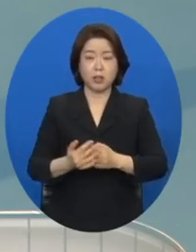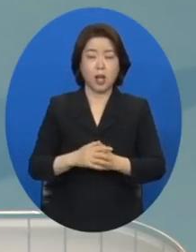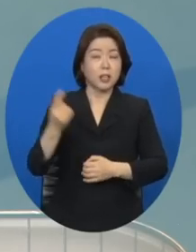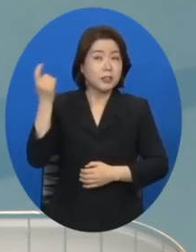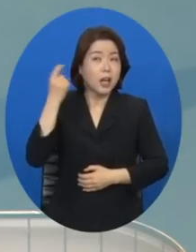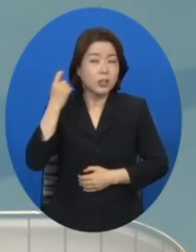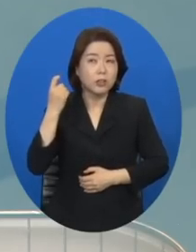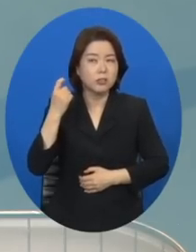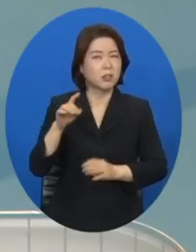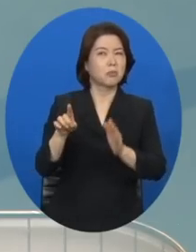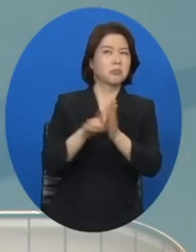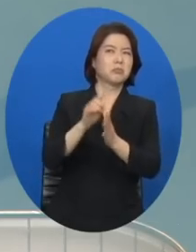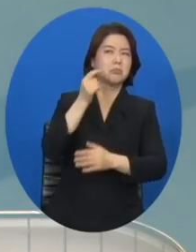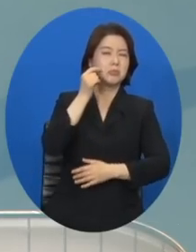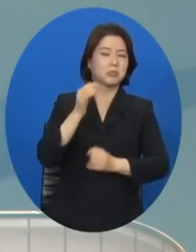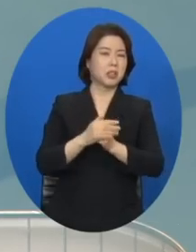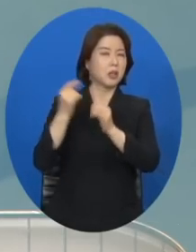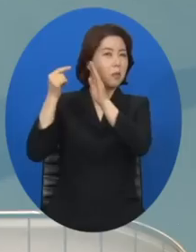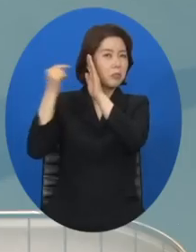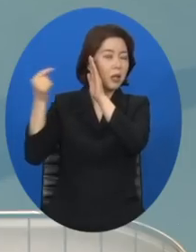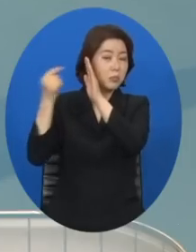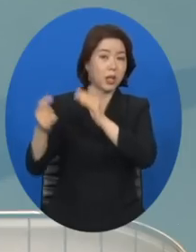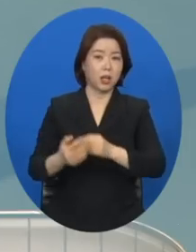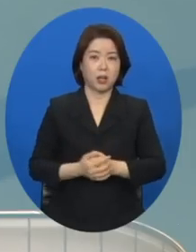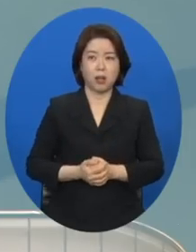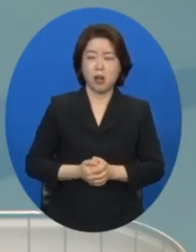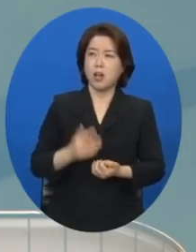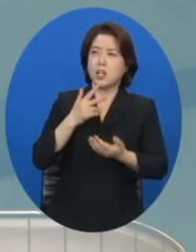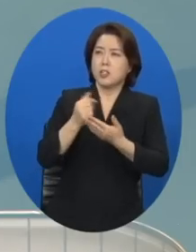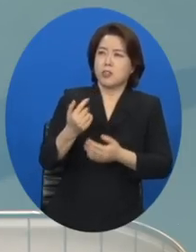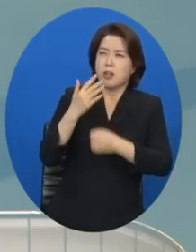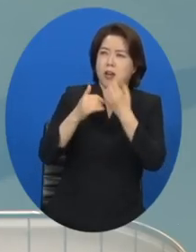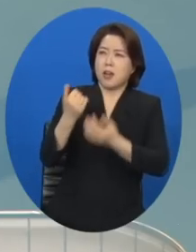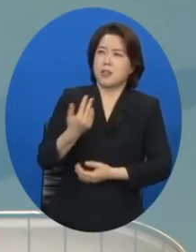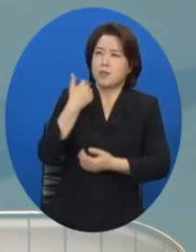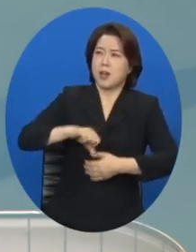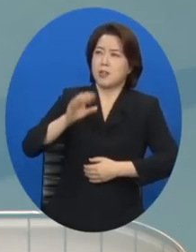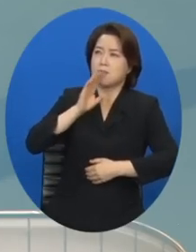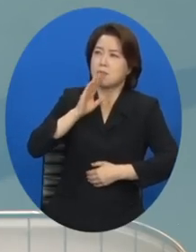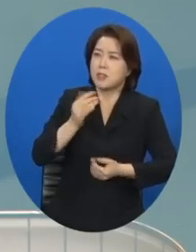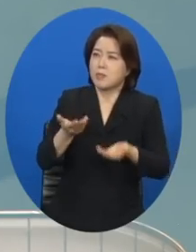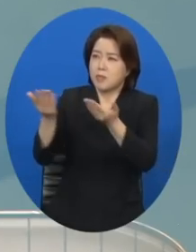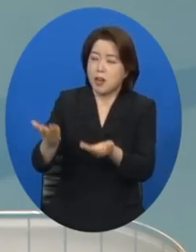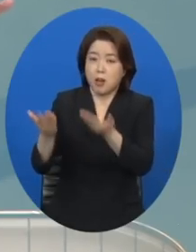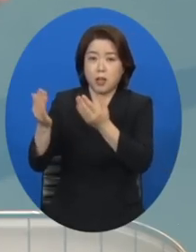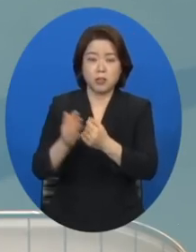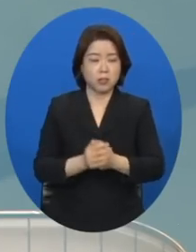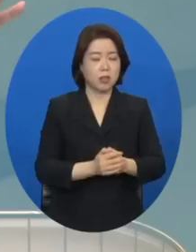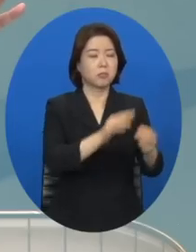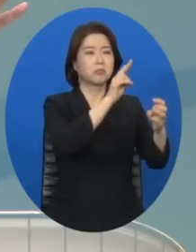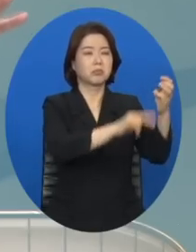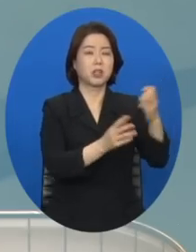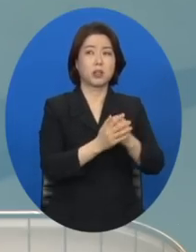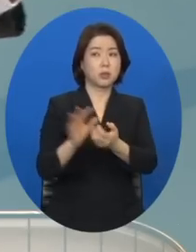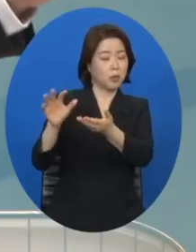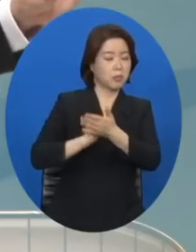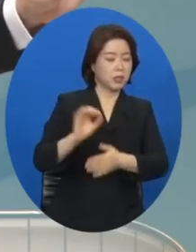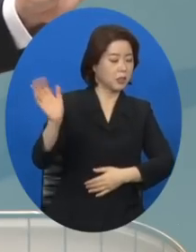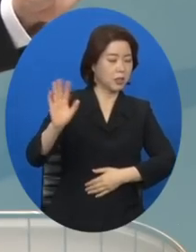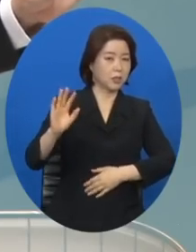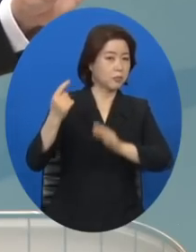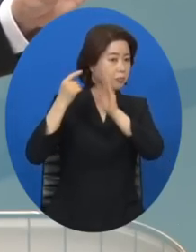않는 다른 제자들은 주는 살아계신 하나님의 아들이십니다 받았는데 가룟 유다는 계속 받아들이지 않는 결국에는